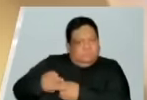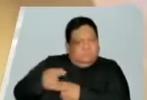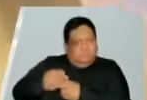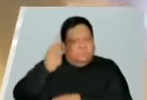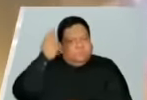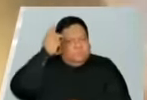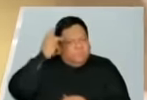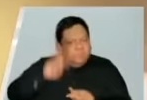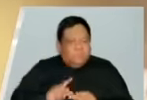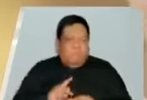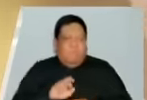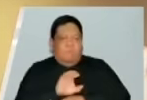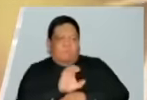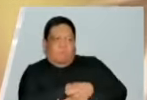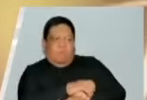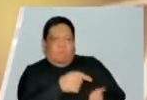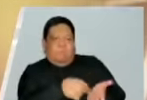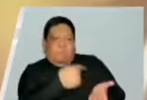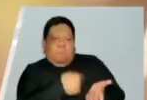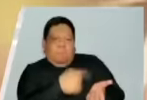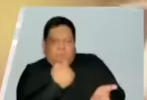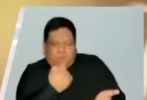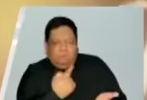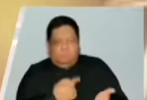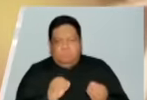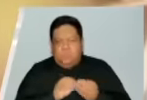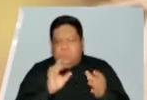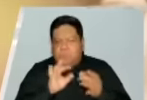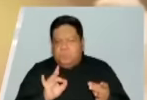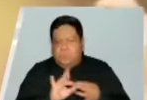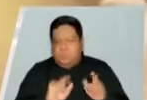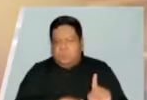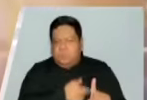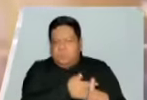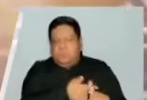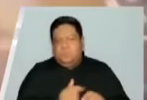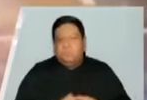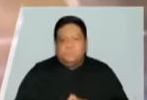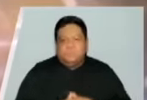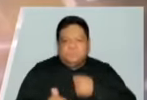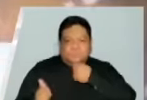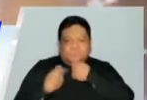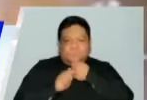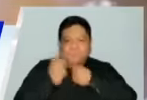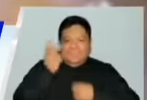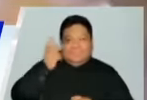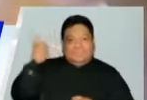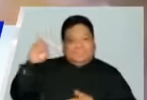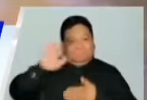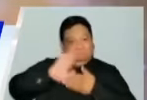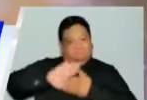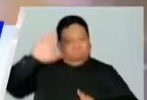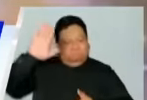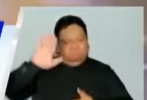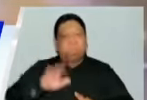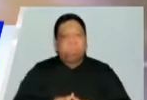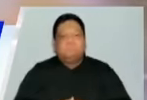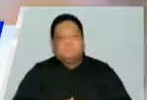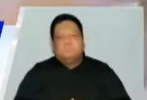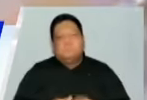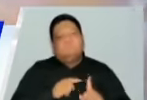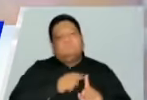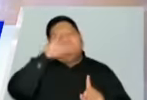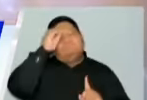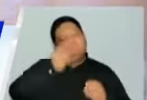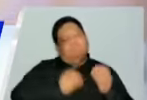Sa undercover video na ito mula sa mga otoridad, kita ang isang lalaking kumakain sa isang restaurant sa Pasay kagabi. Hindi kita sa video ang kasama niya